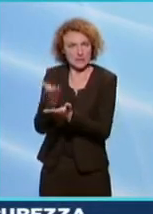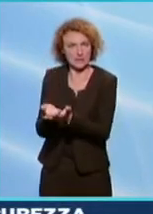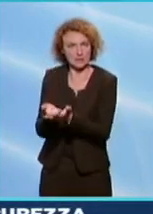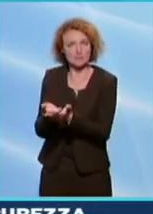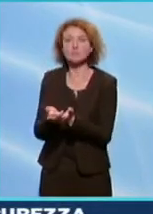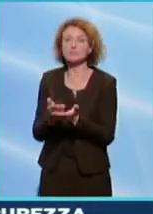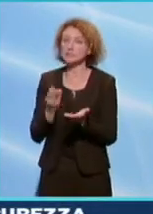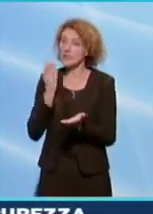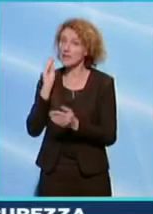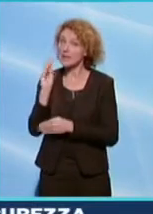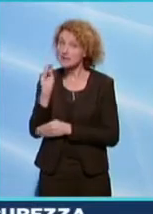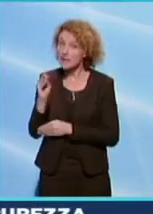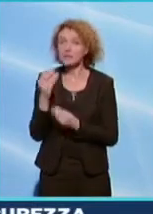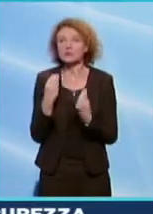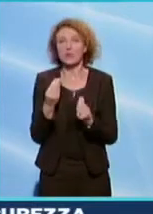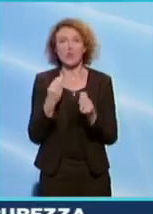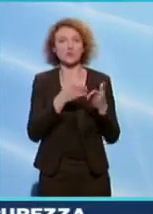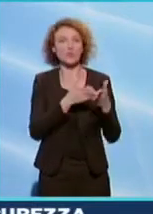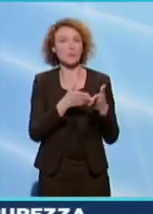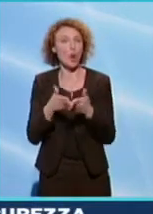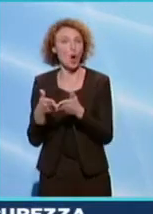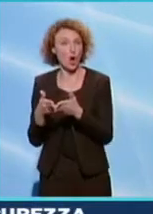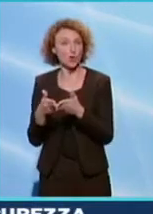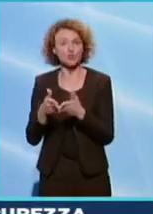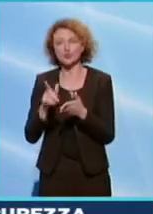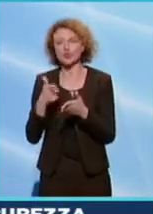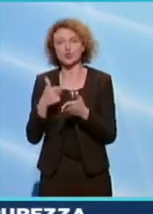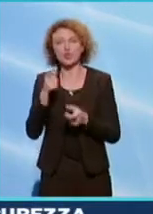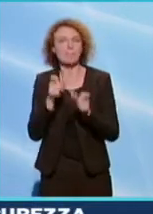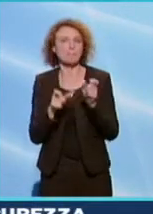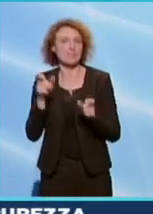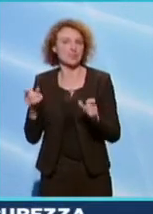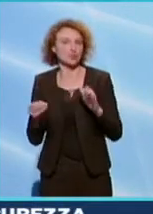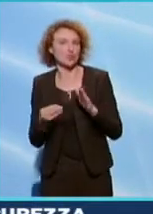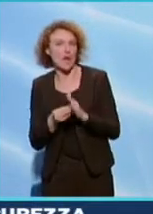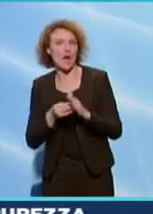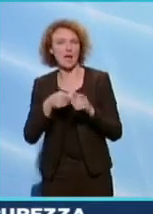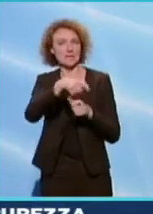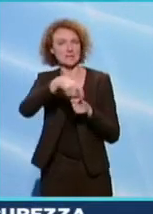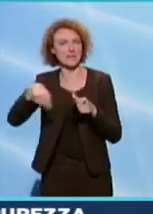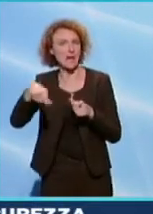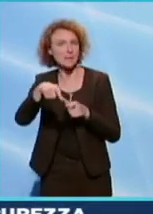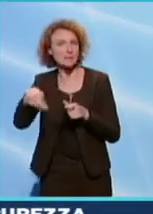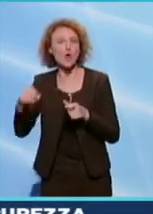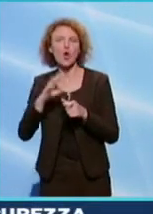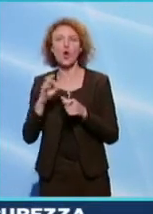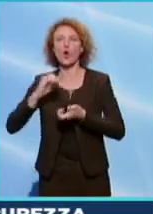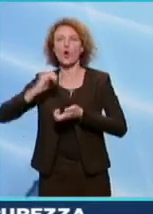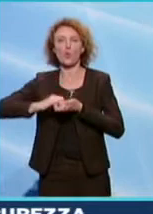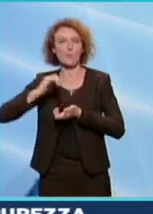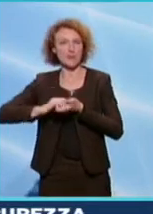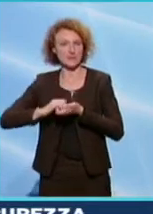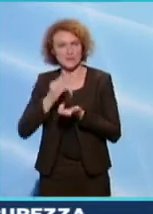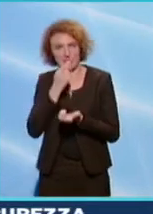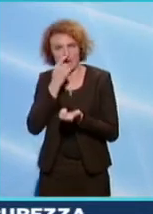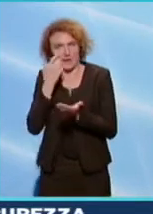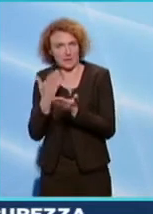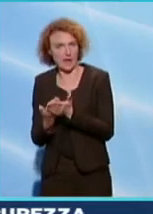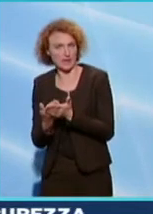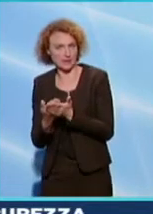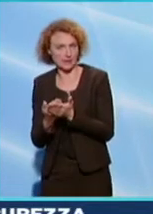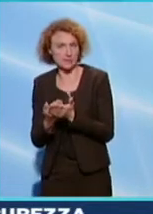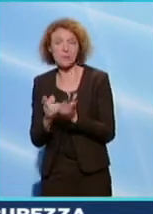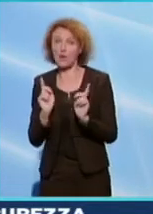quando il porto non abbia una struttura di personale dei terminal o delle compagnie portuali idoneo farlo ma noi partiamo del